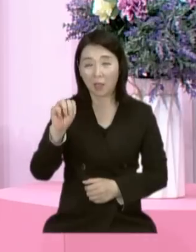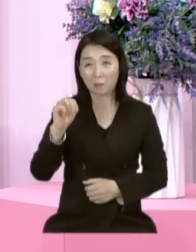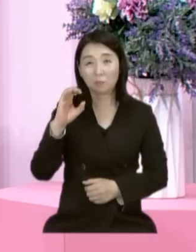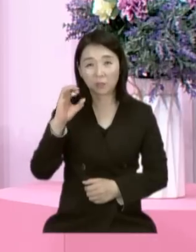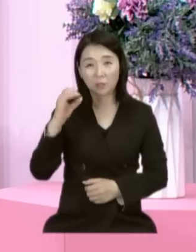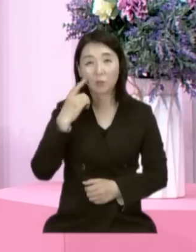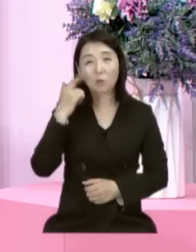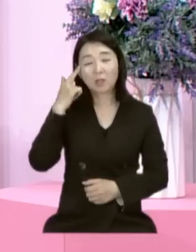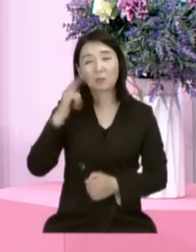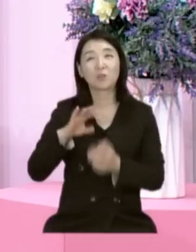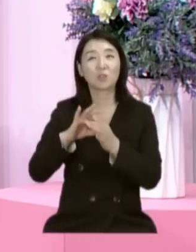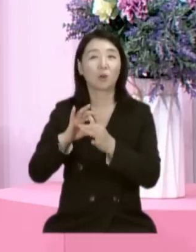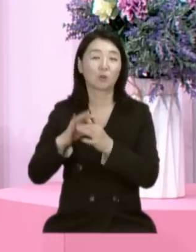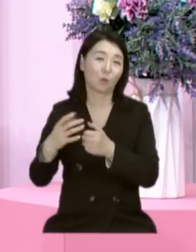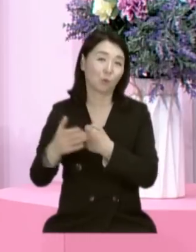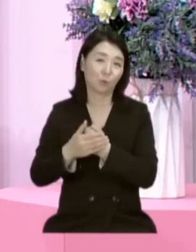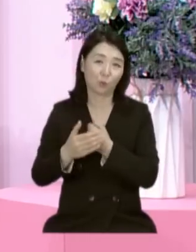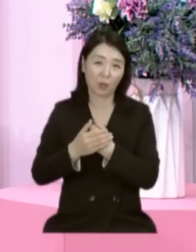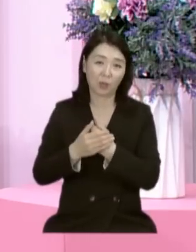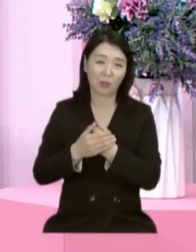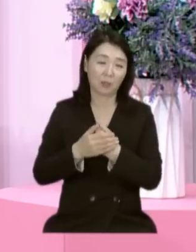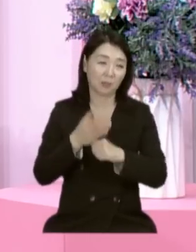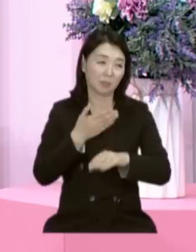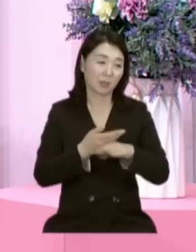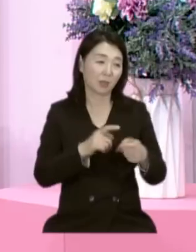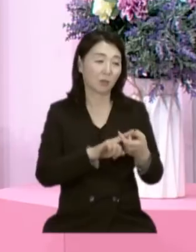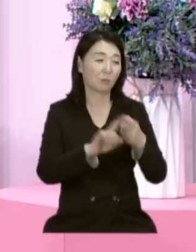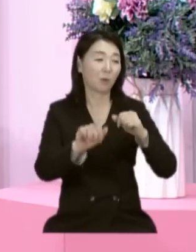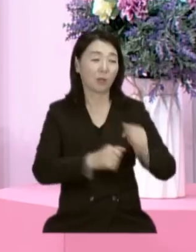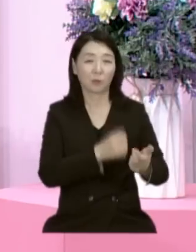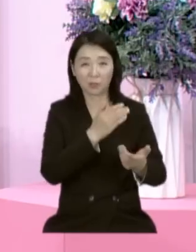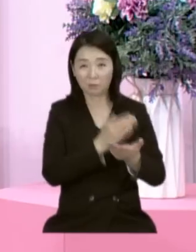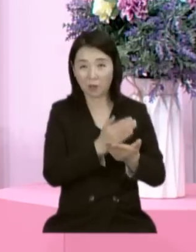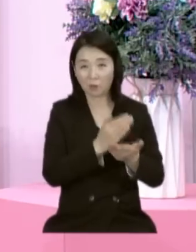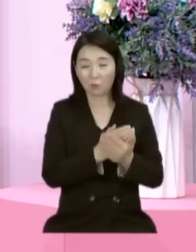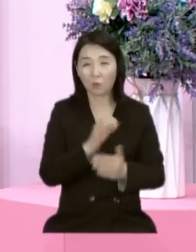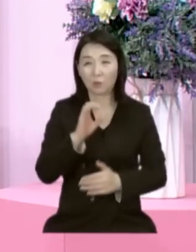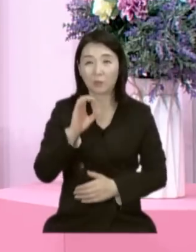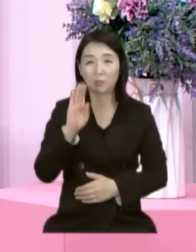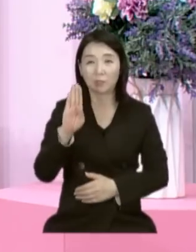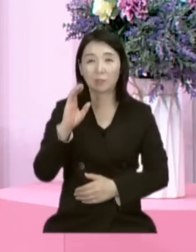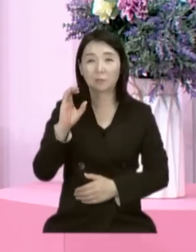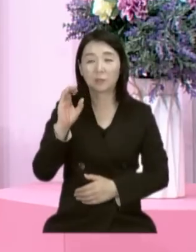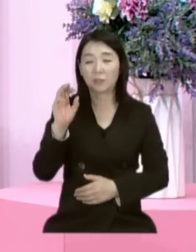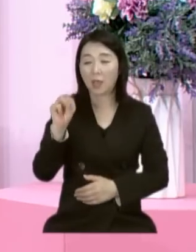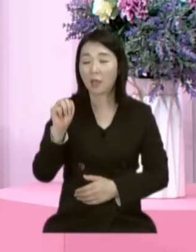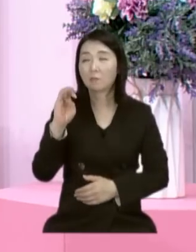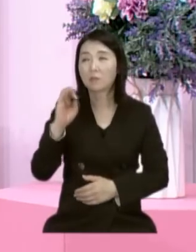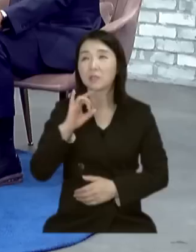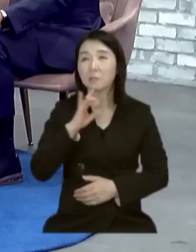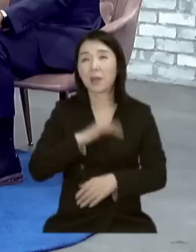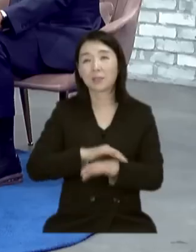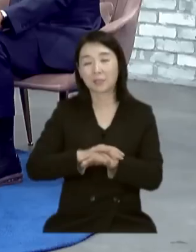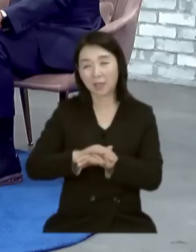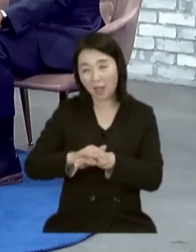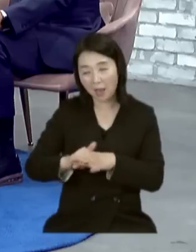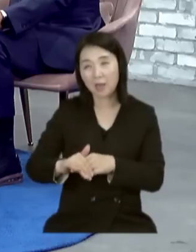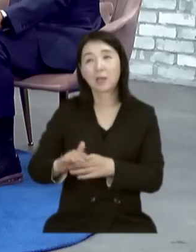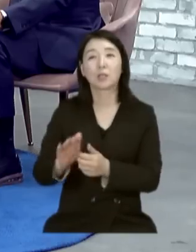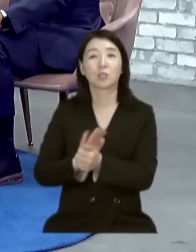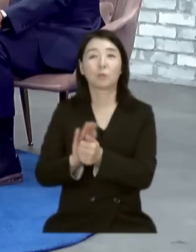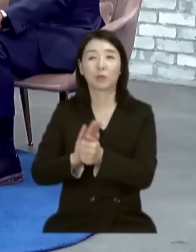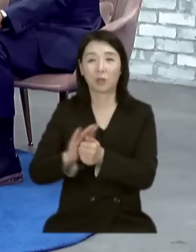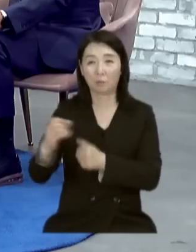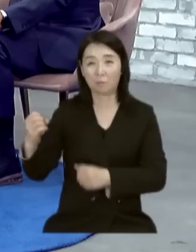목사님이 연결을 시켜주셨고 예, 예. 다른 연합회 활동을 하지 말고 CBMC만 잘 섬겨라. 그래서